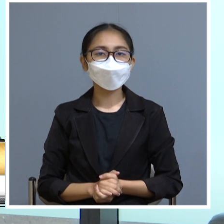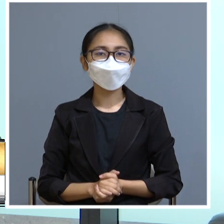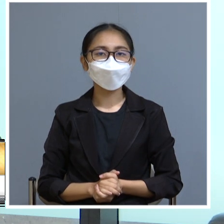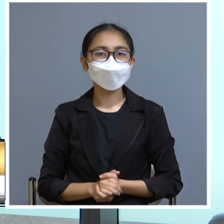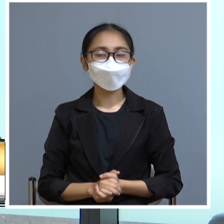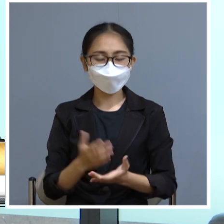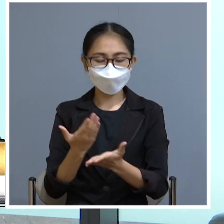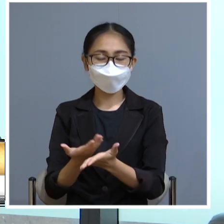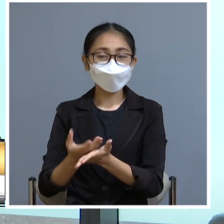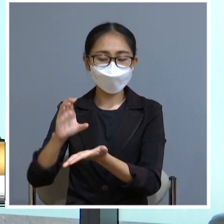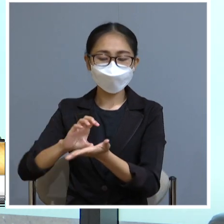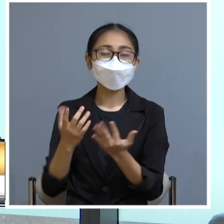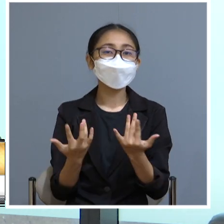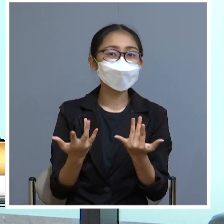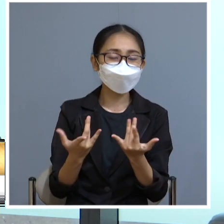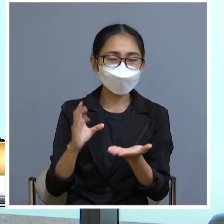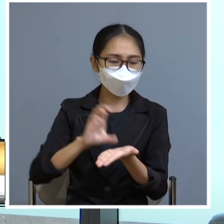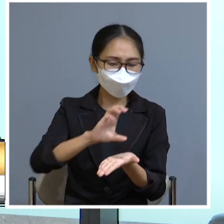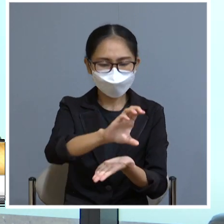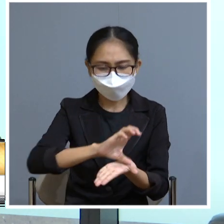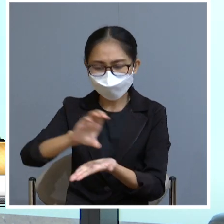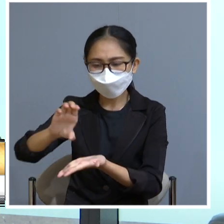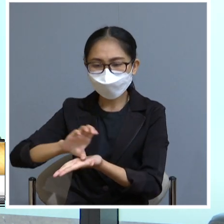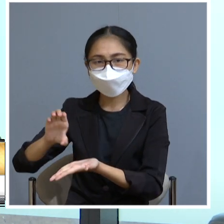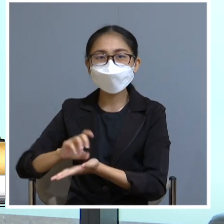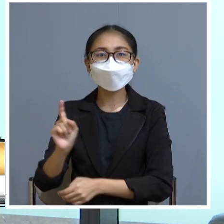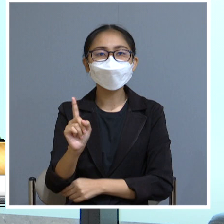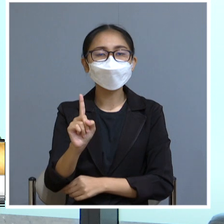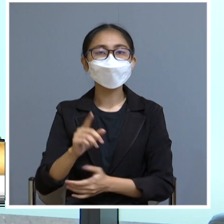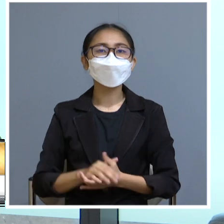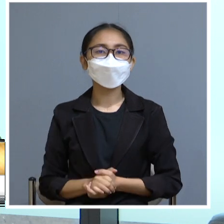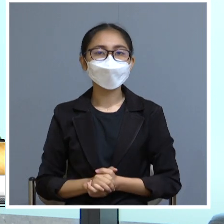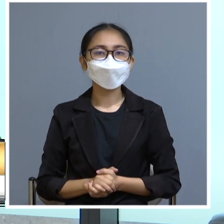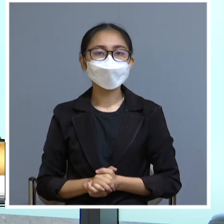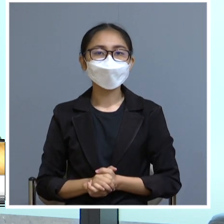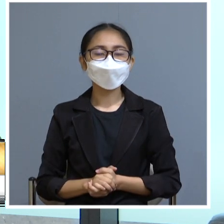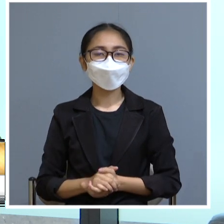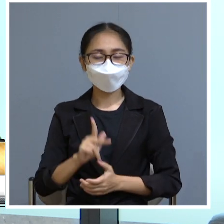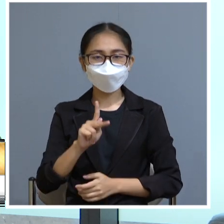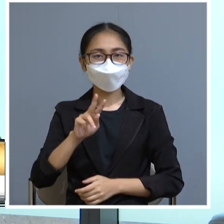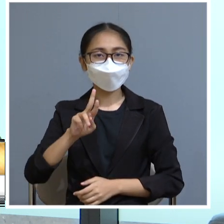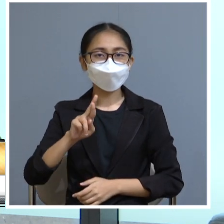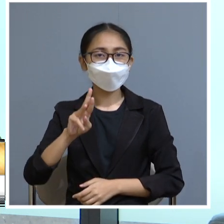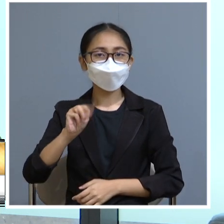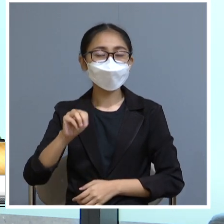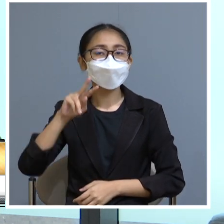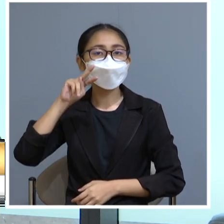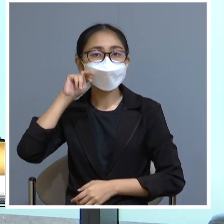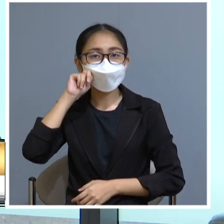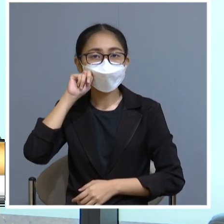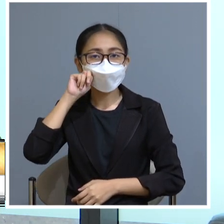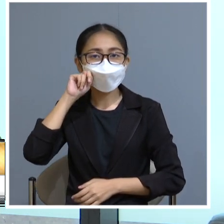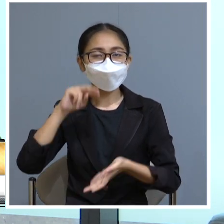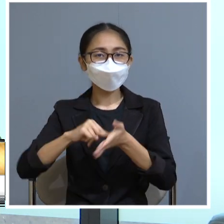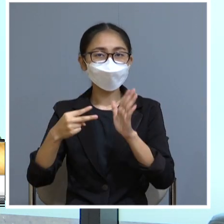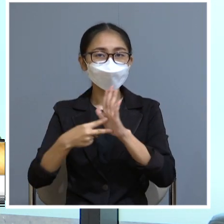เงินงประมาณอยู่นั้นวจะมาจากแลงใดนะพ Ctrl.ในขณะนี้ทางครม สัพิษการน้ํม้มการสูบน้ําเพิมเติมขมะดาย